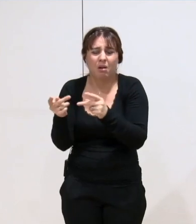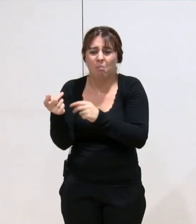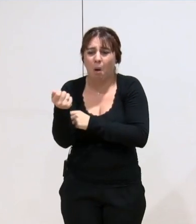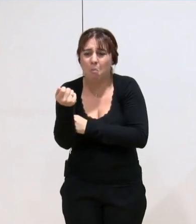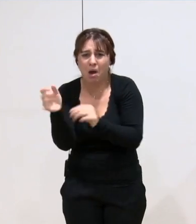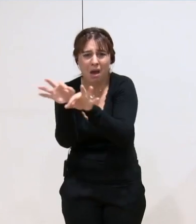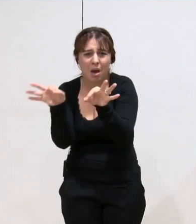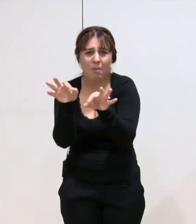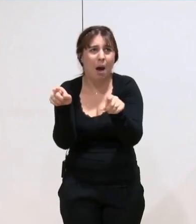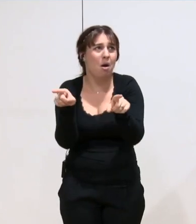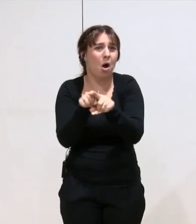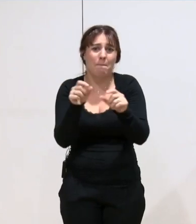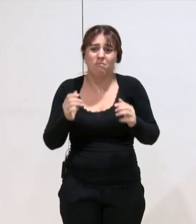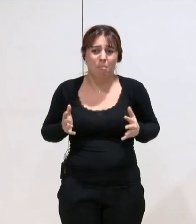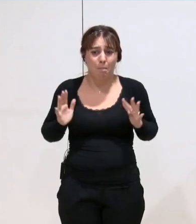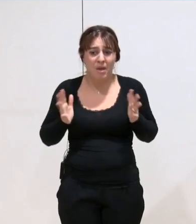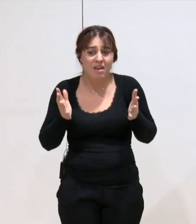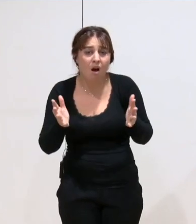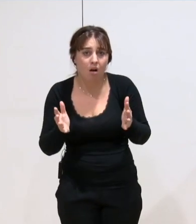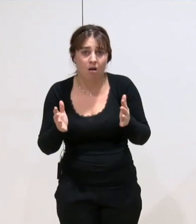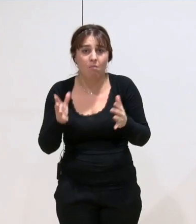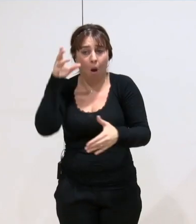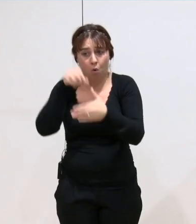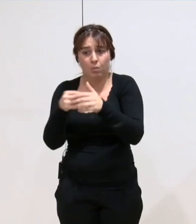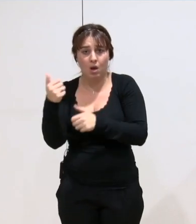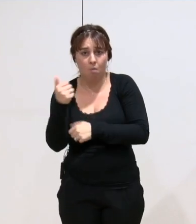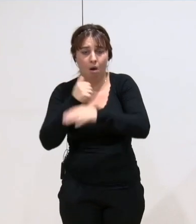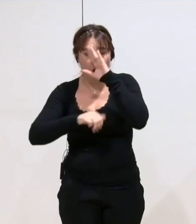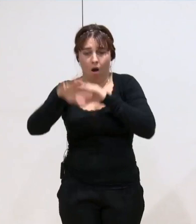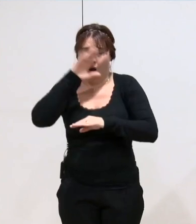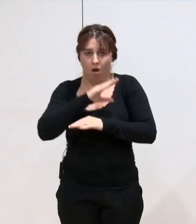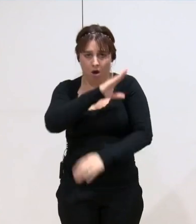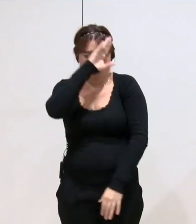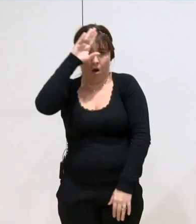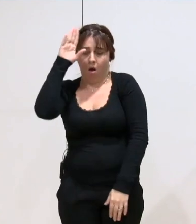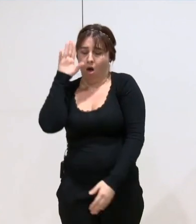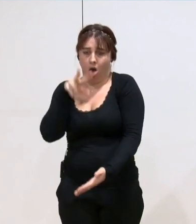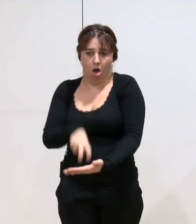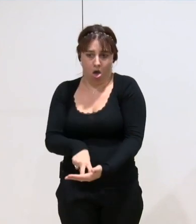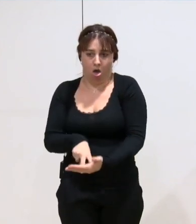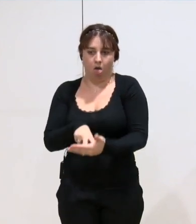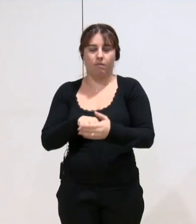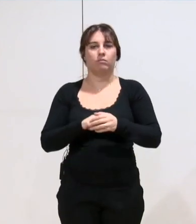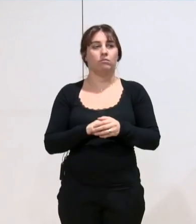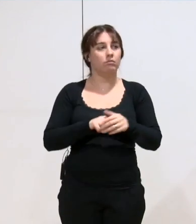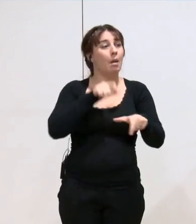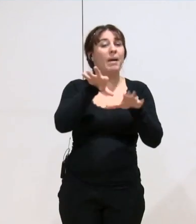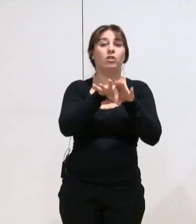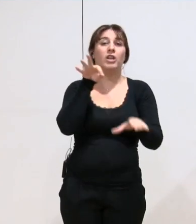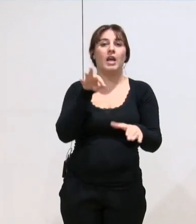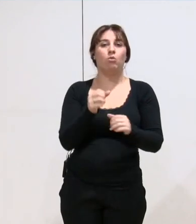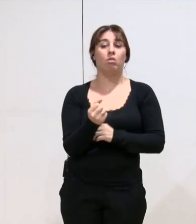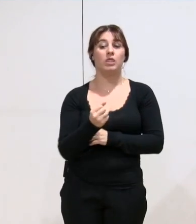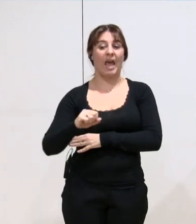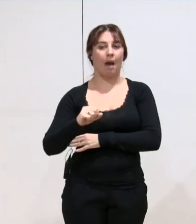titre quasi bénévole, pour ne pas dire qu'ils y laissent des plumes. Dès qu'un de ces élus dérape, et de quelque manière que ce